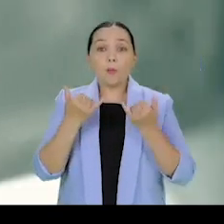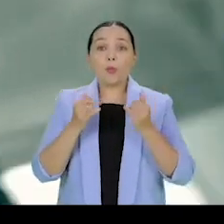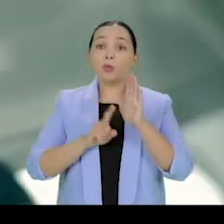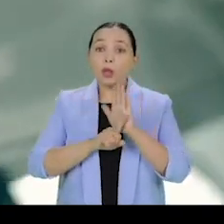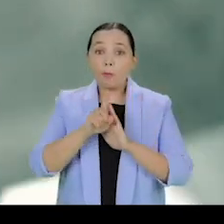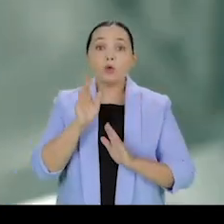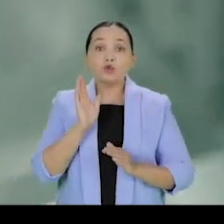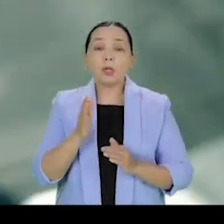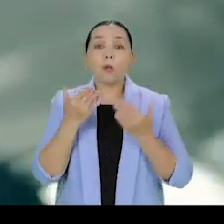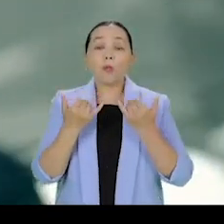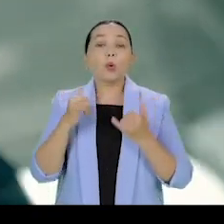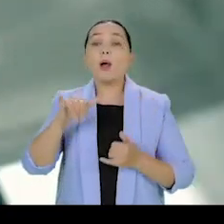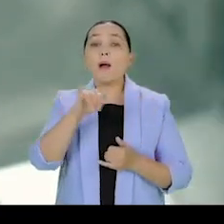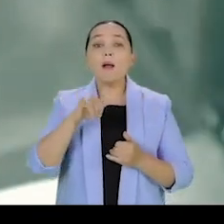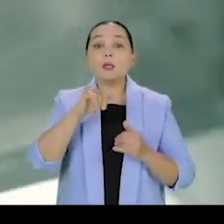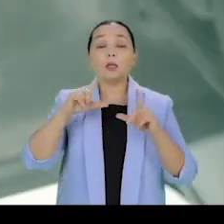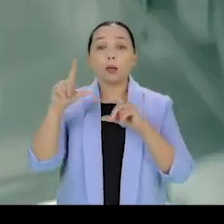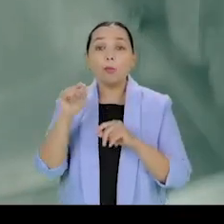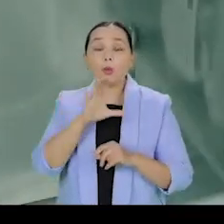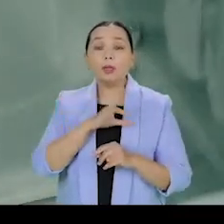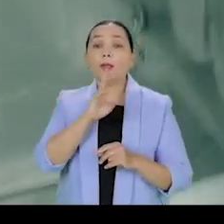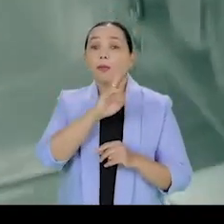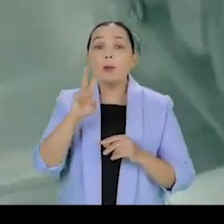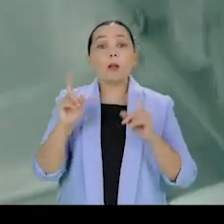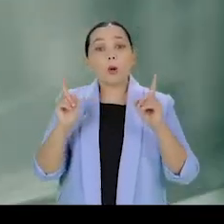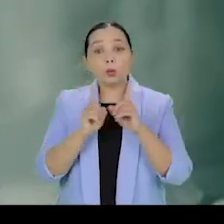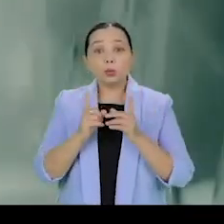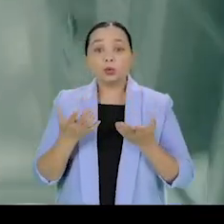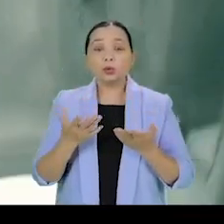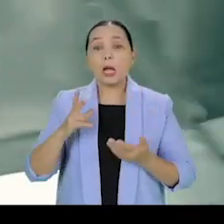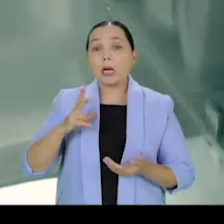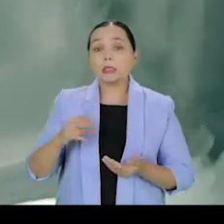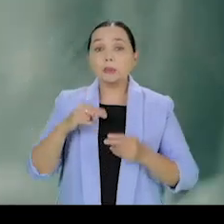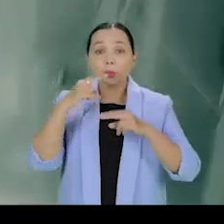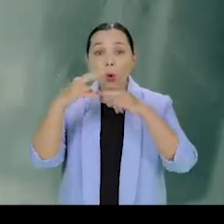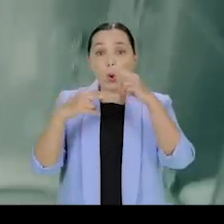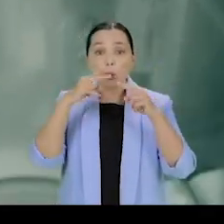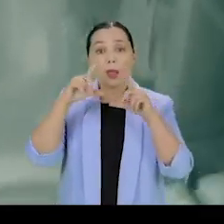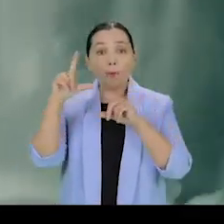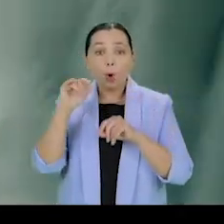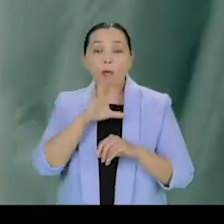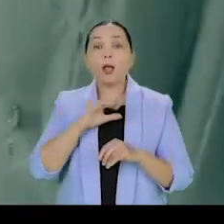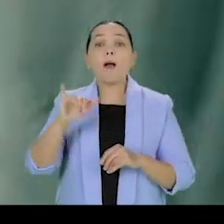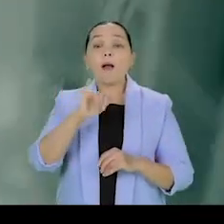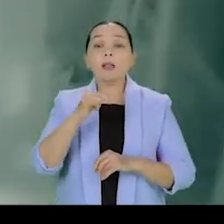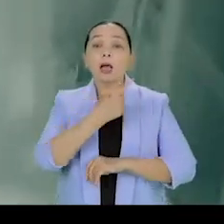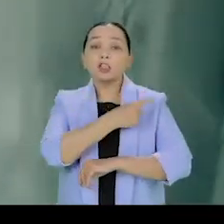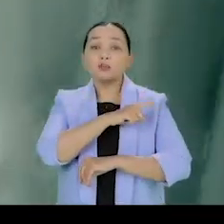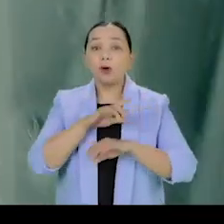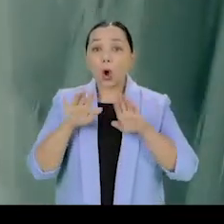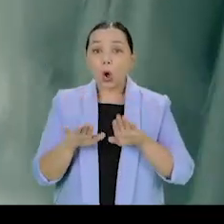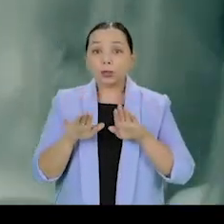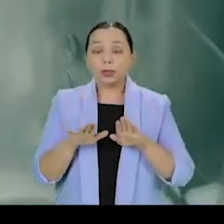Bugundan boshlaylik. Bugun qayerlarga bordingiz? Kimlar bilan ko'rishdingiz? Qizimni ko'rgani bordim. Qayerga?